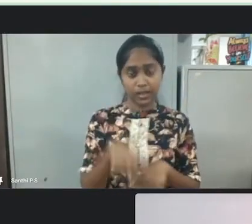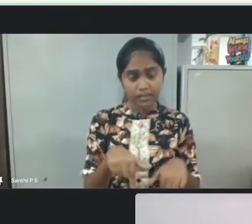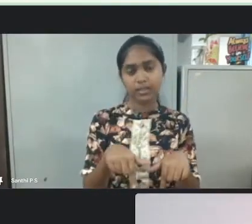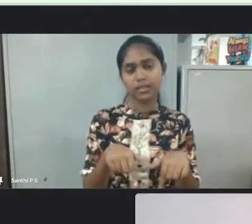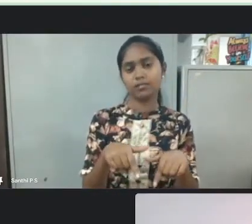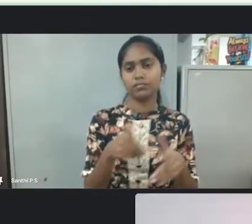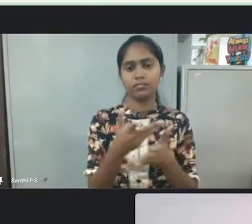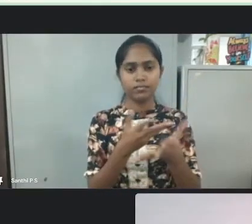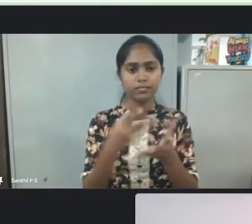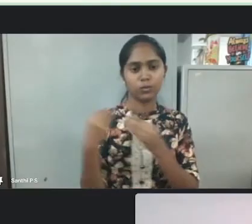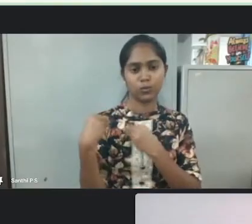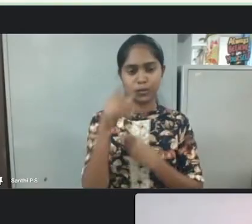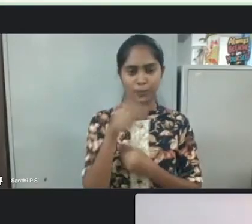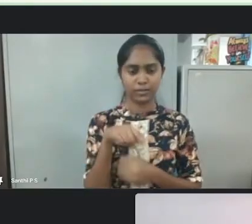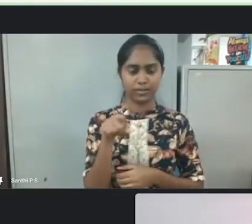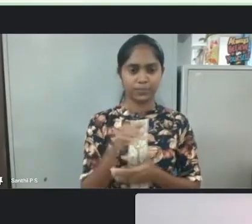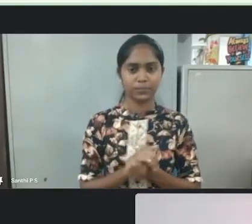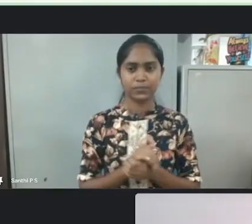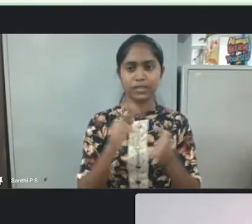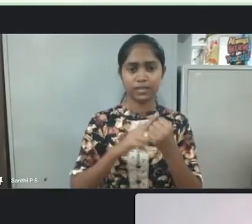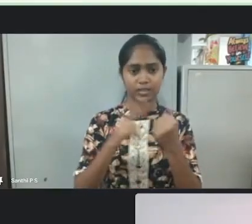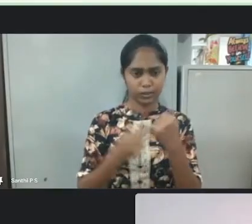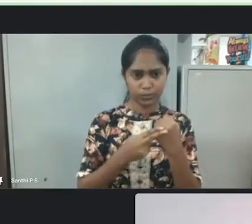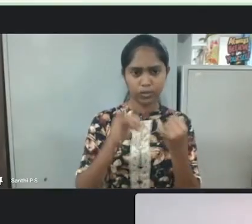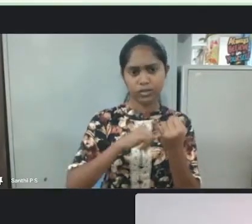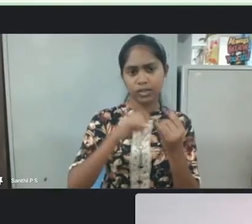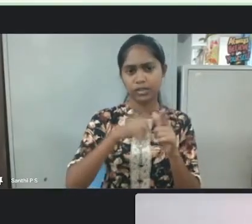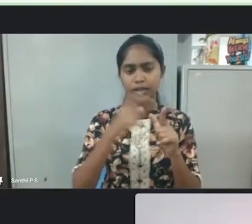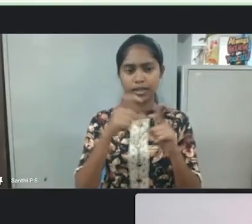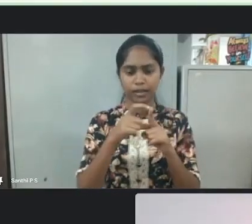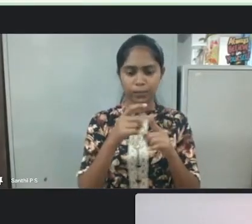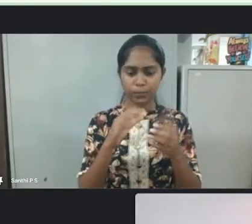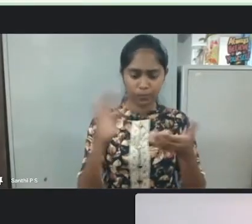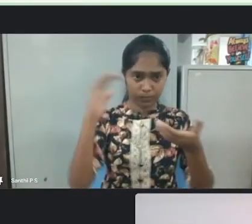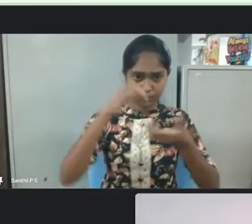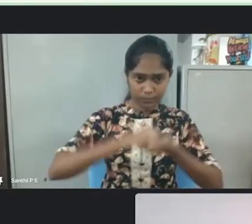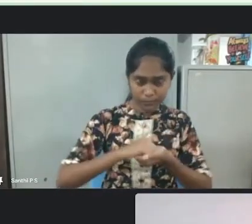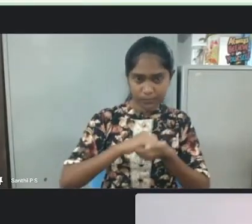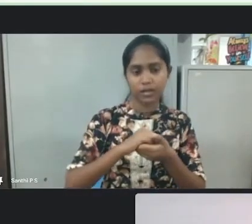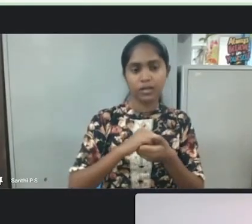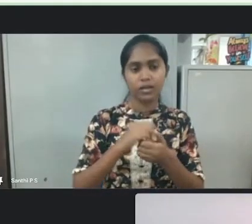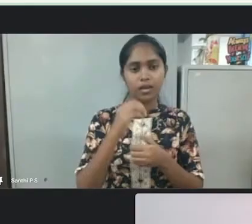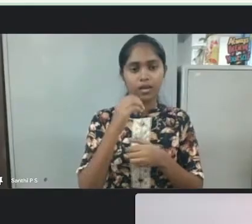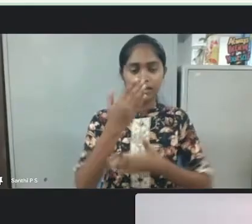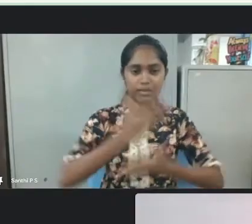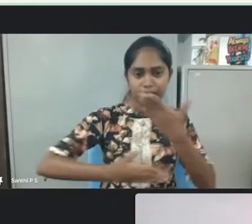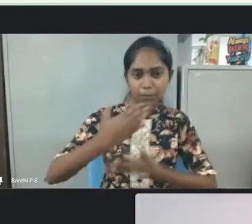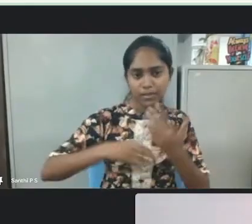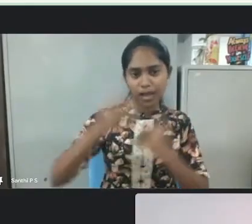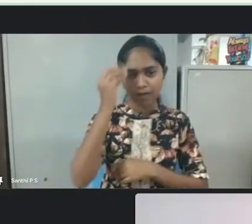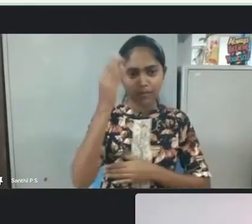നിഷും സാമൂഹ്യനീതി വകുപ്പും സംയുക്തമായി 2015 മുതൽ നടത്തിവരുന്ന ഭിന്നശേഷി അവബോധ പരിപാടിയാണ്. വിവിധ